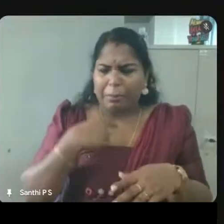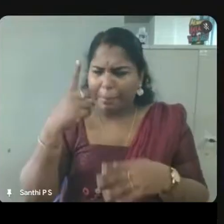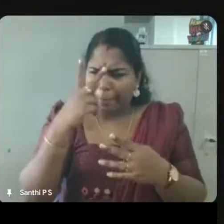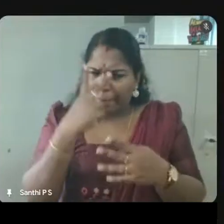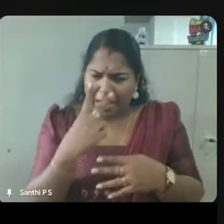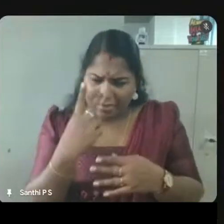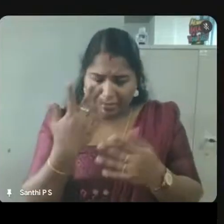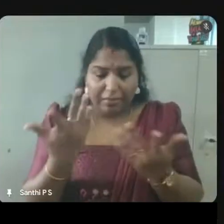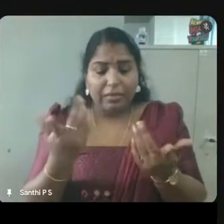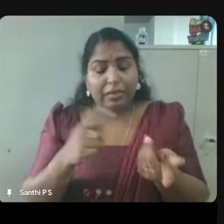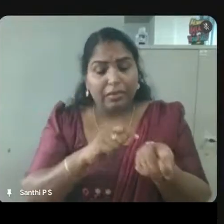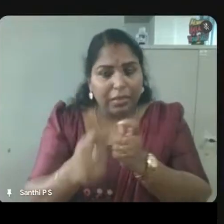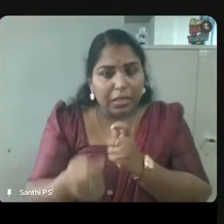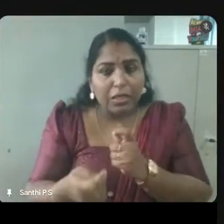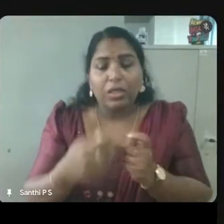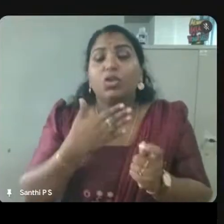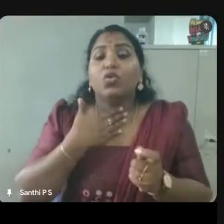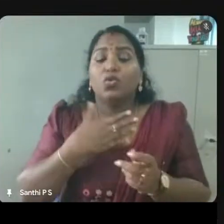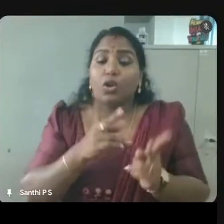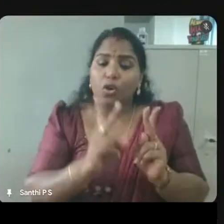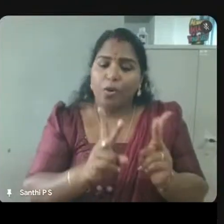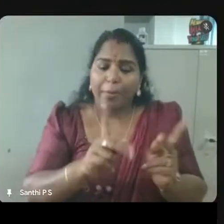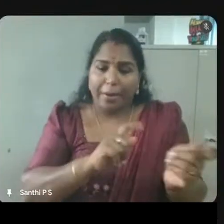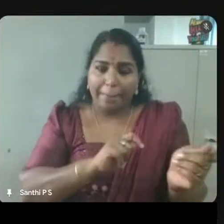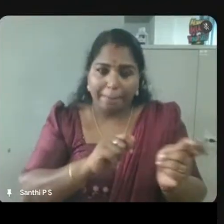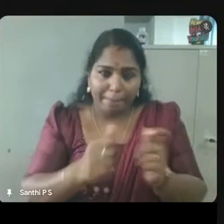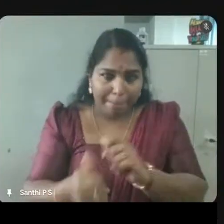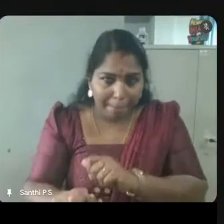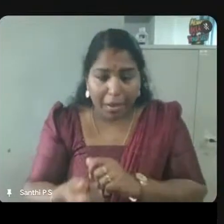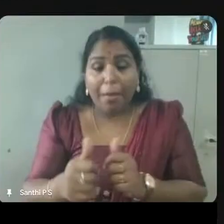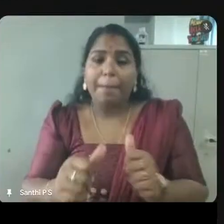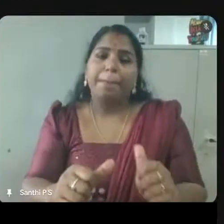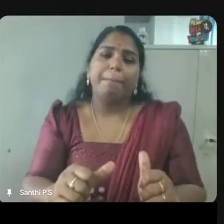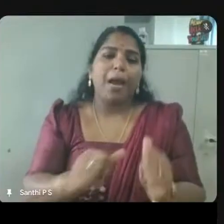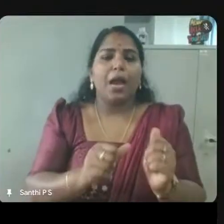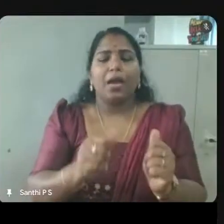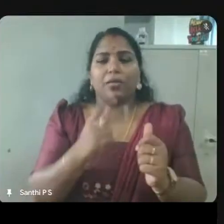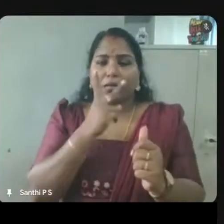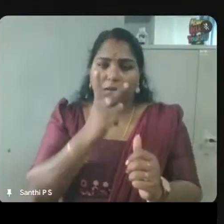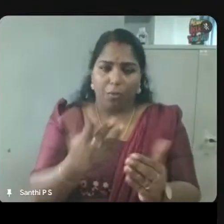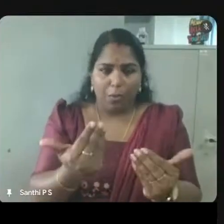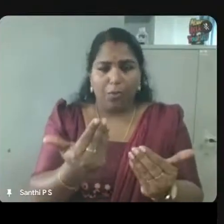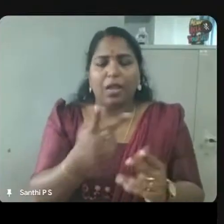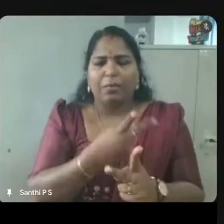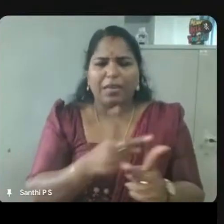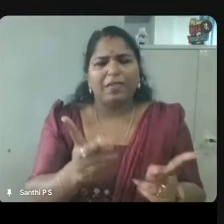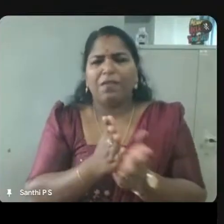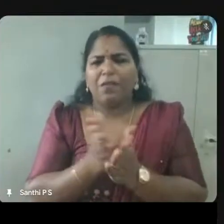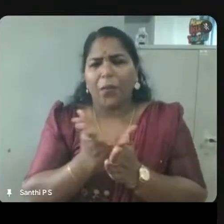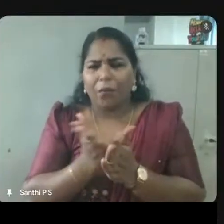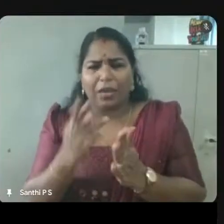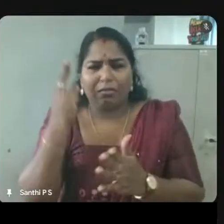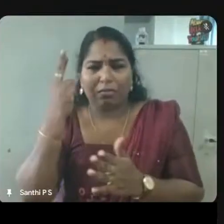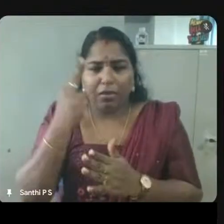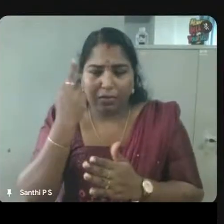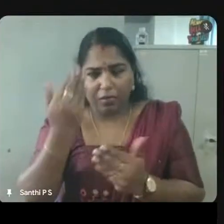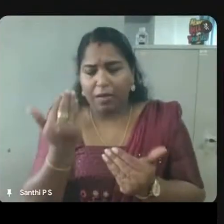നോർമൽ ലെവലിലോട്ട് വരുമ്പോൾ കാഴ്ച ക്ലിയർ ആവുന്നു. അങ്ങനെ ഉള്ള കാരണങ്ങളൊക്കെ നമ്മൾ ആലോചിക്കണം. കാരണം ഇപ്പൊ